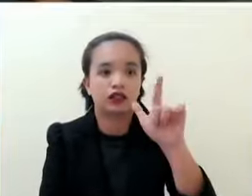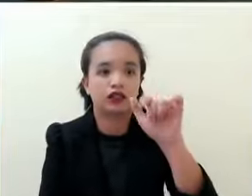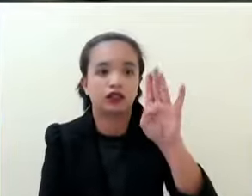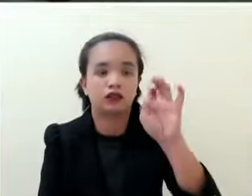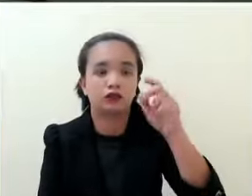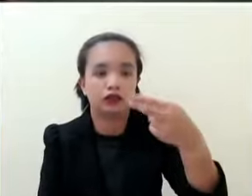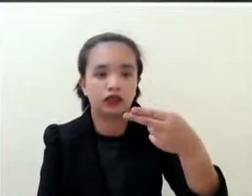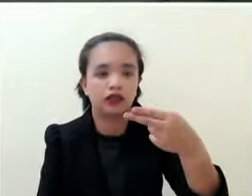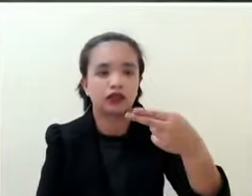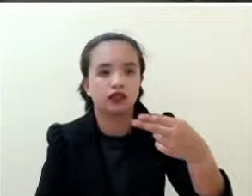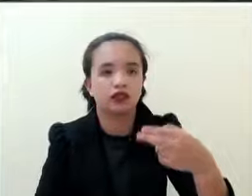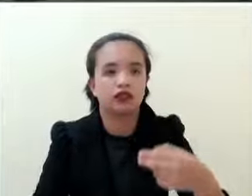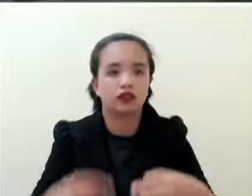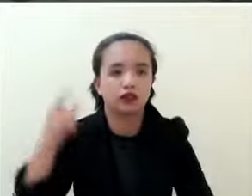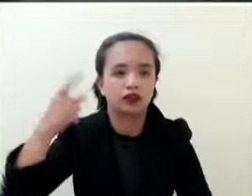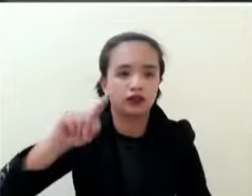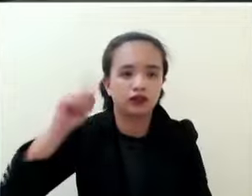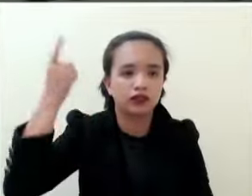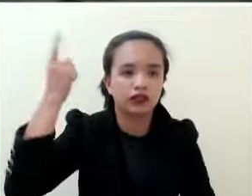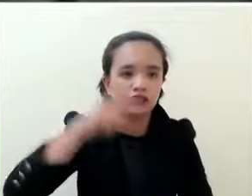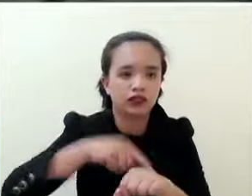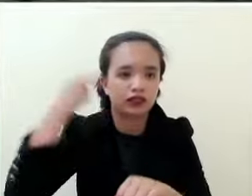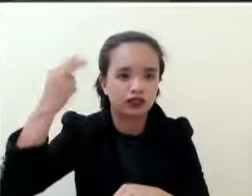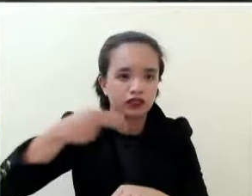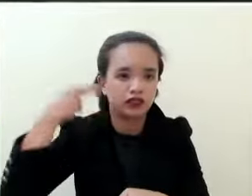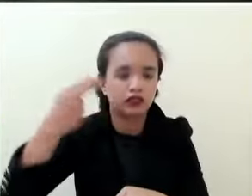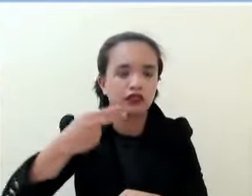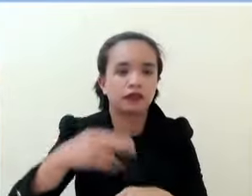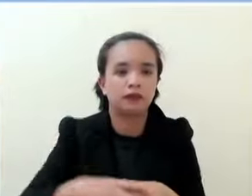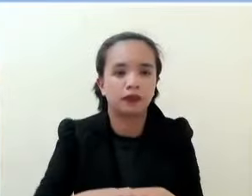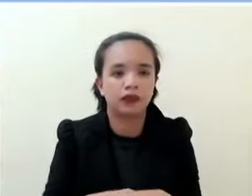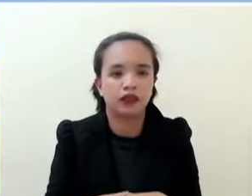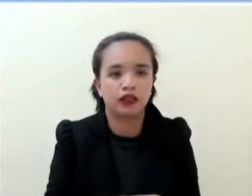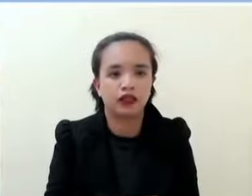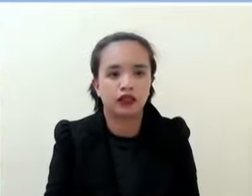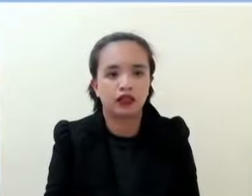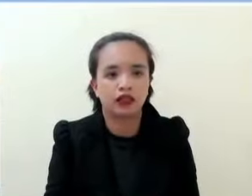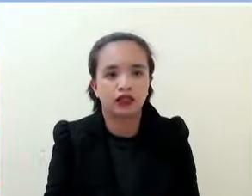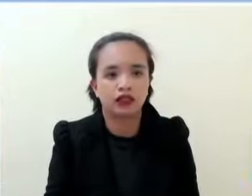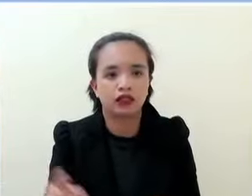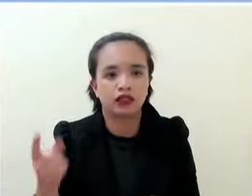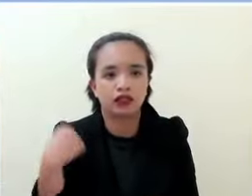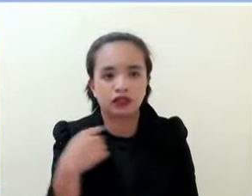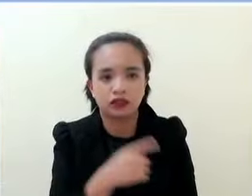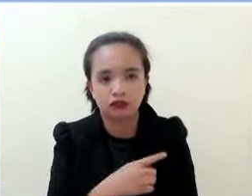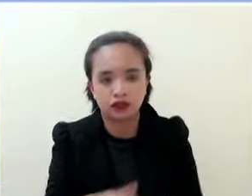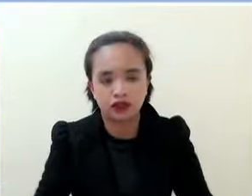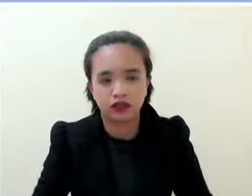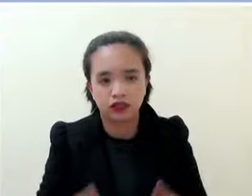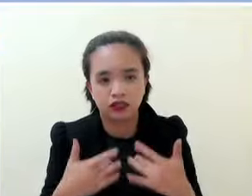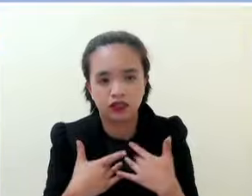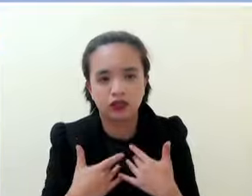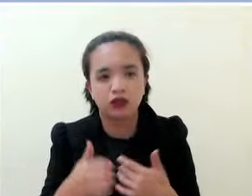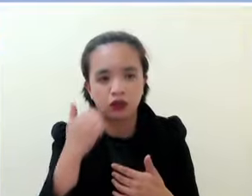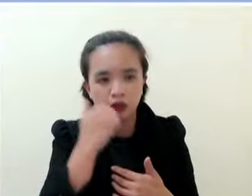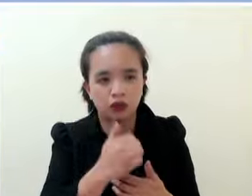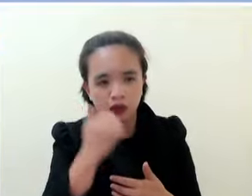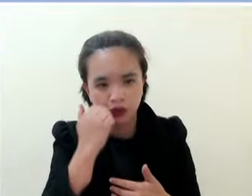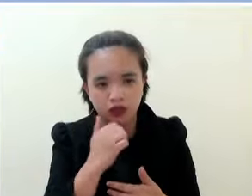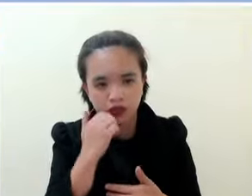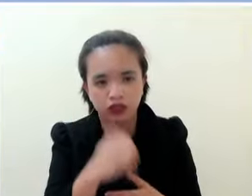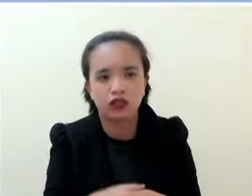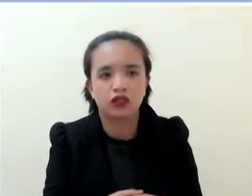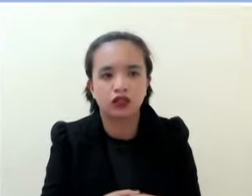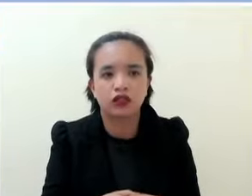sa makasaysayang yugtong ito sa showbiz. Wala ka nga sa buhay namin. You will always be remembered in the